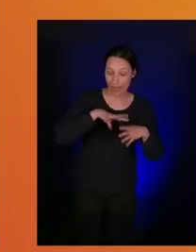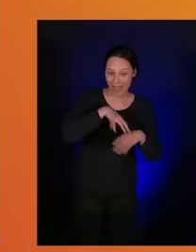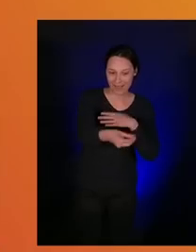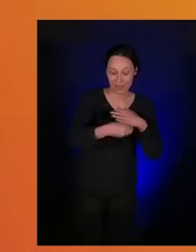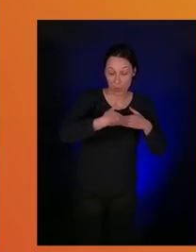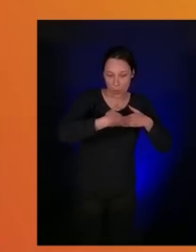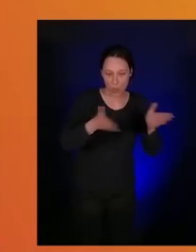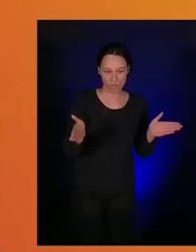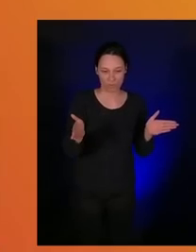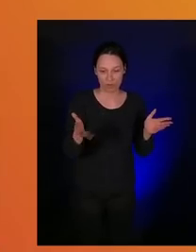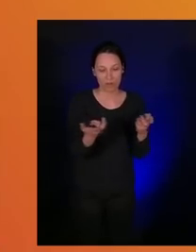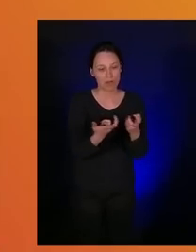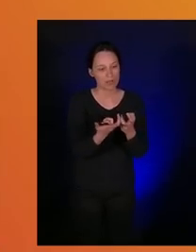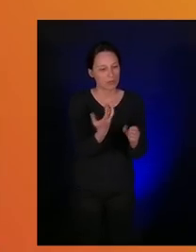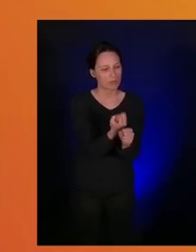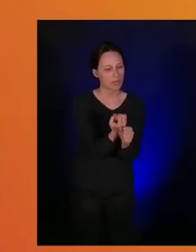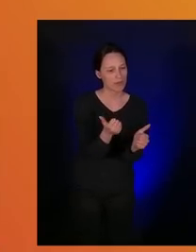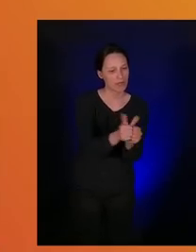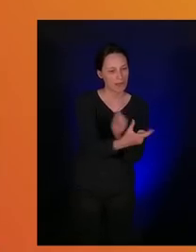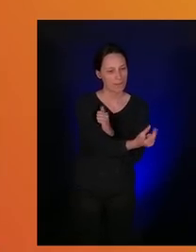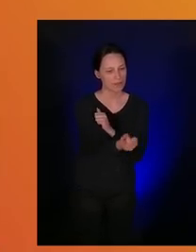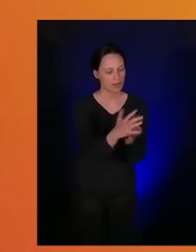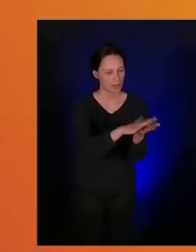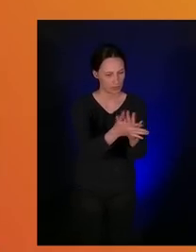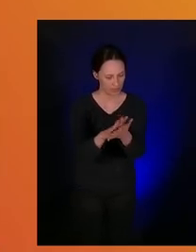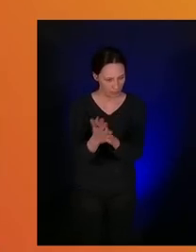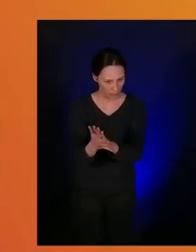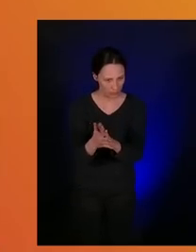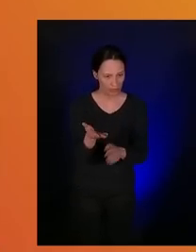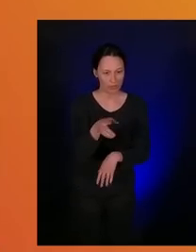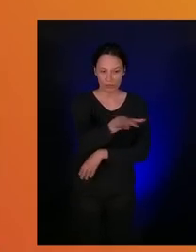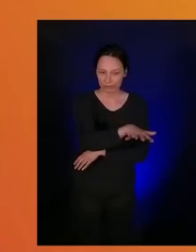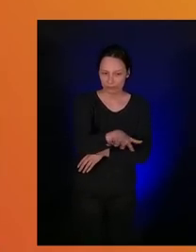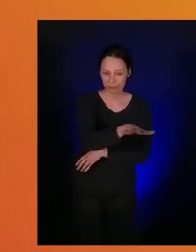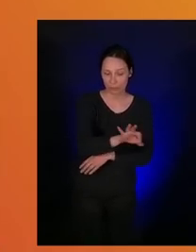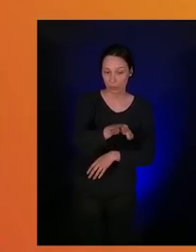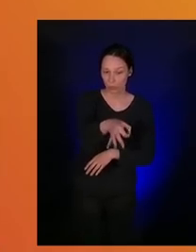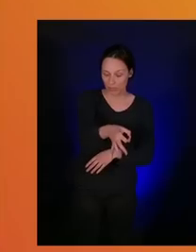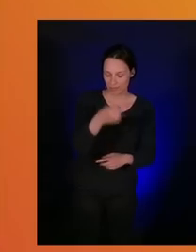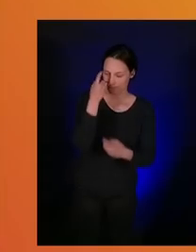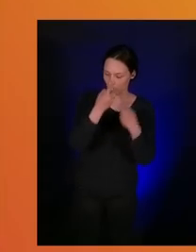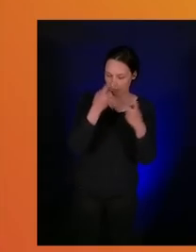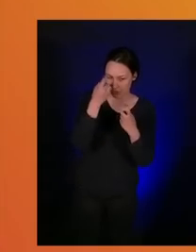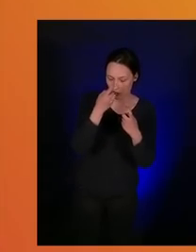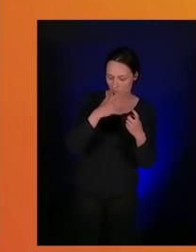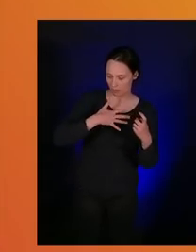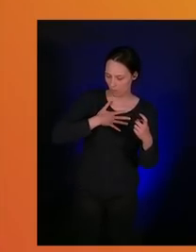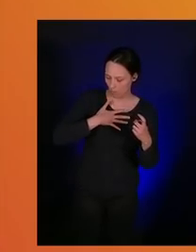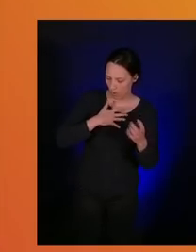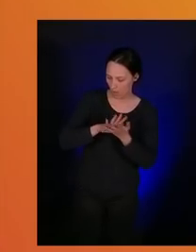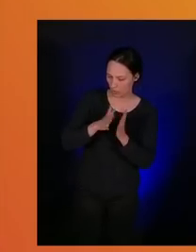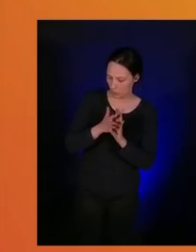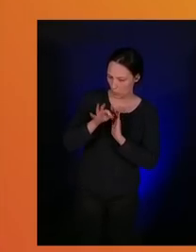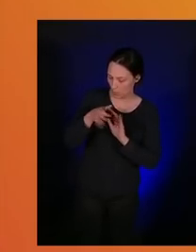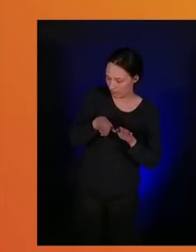travail engagé avec les associations qui lient de plus en plus leurs préoccupations propres à la dimension sociale portée